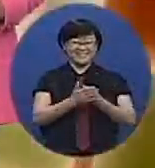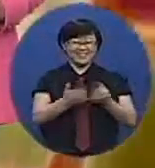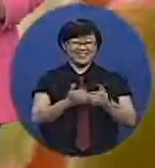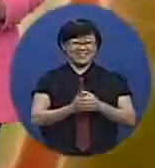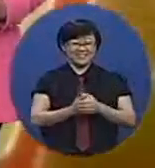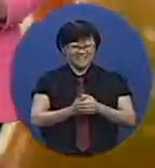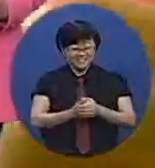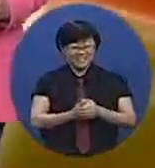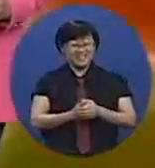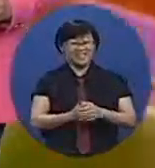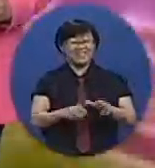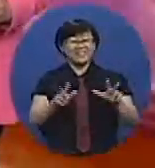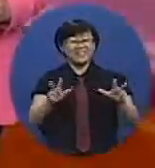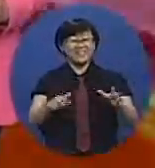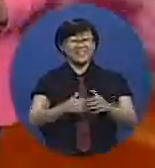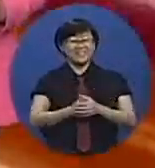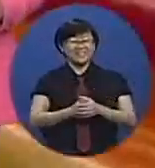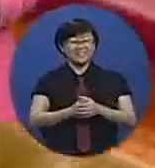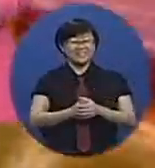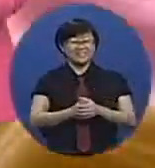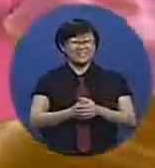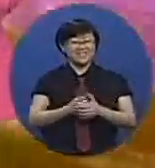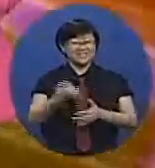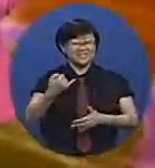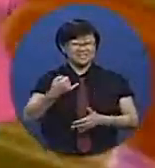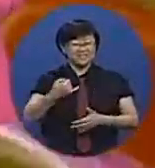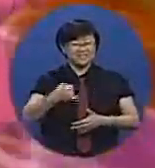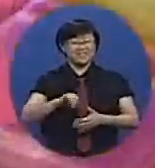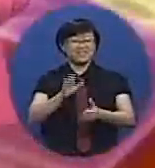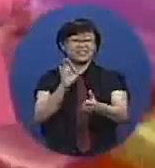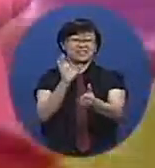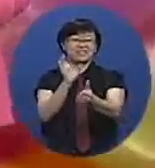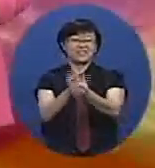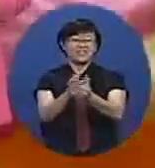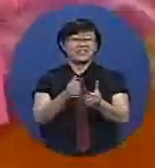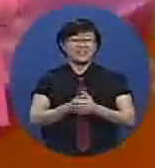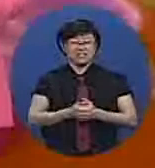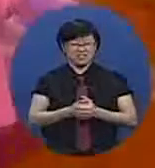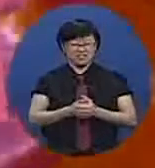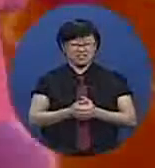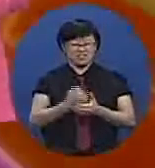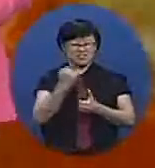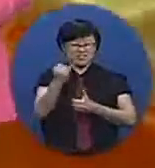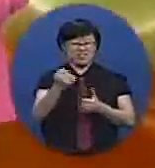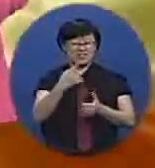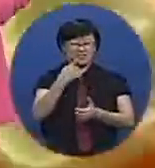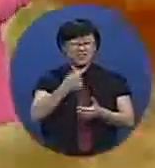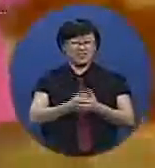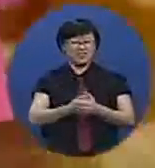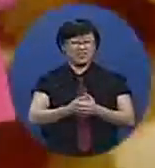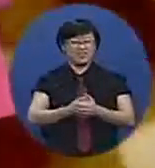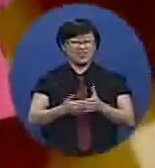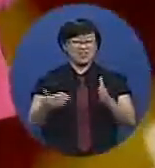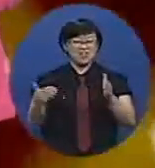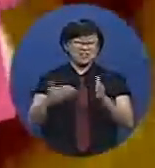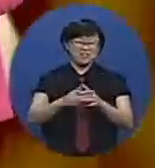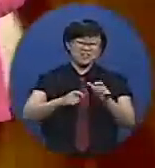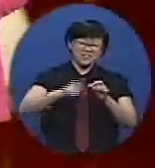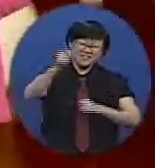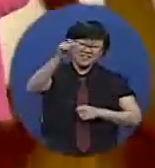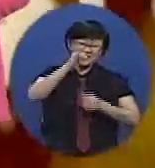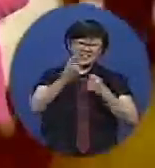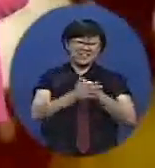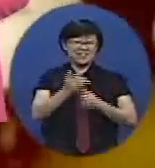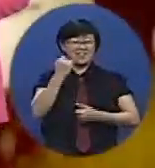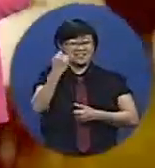같이 그러겠는데 지금 이제 딸내 애기를 봐줘요. 그러니까 미안해. 자, 어머니, 한국 없으니까 우리